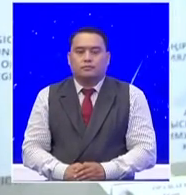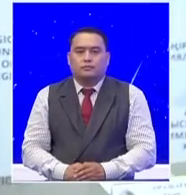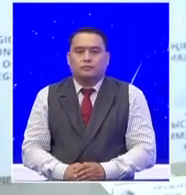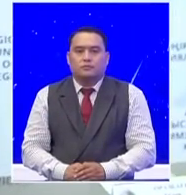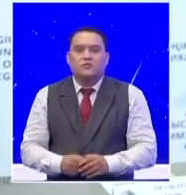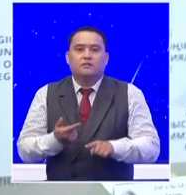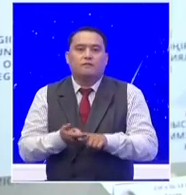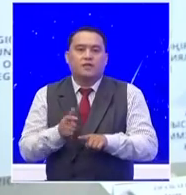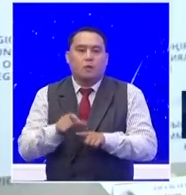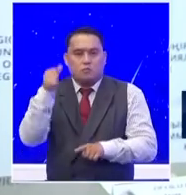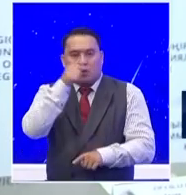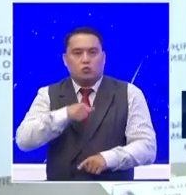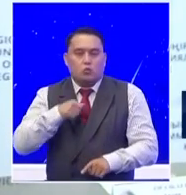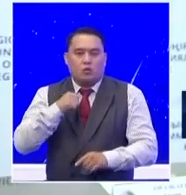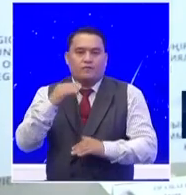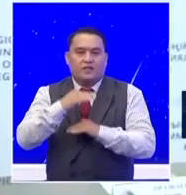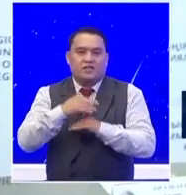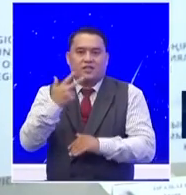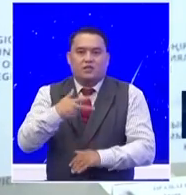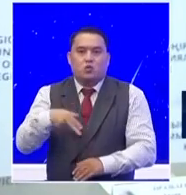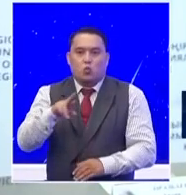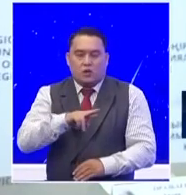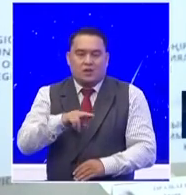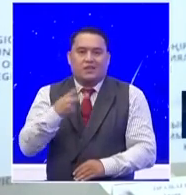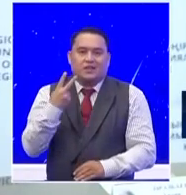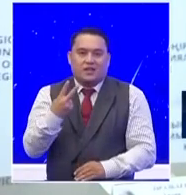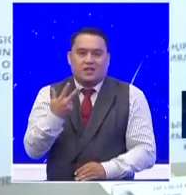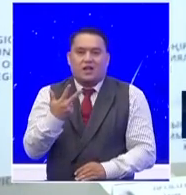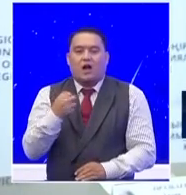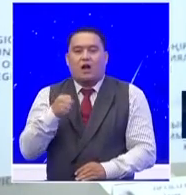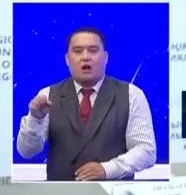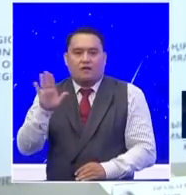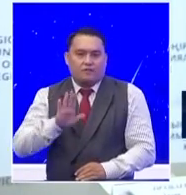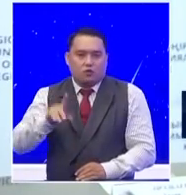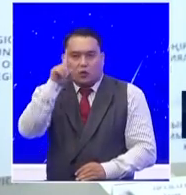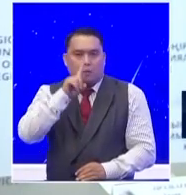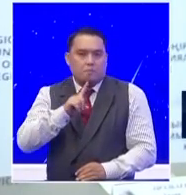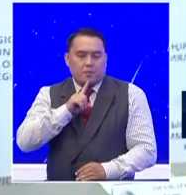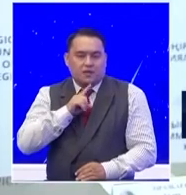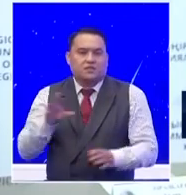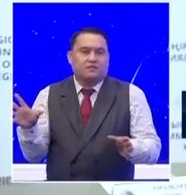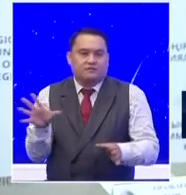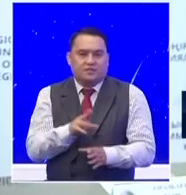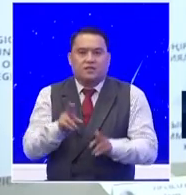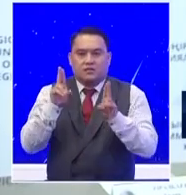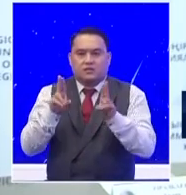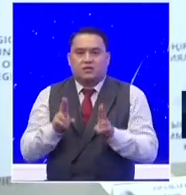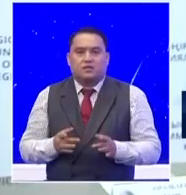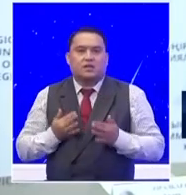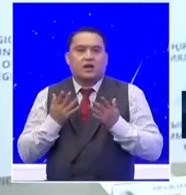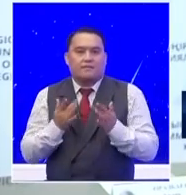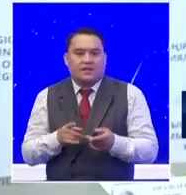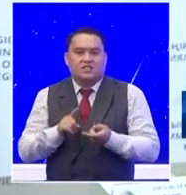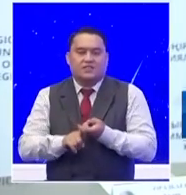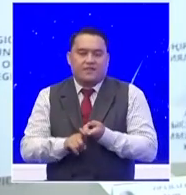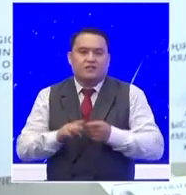В этом году Курбан-Айт пройдет с вечера 30 июля до вечера 3 августа. В месте жертвоприношения будут соблюдаться все санитарные требования. В связи